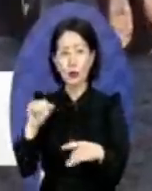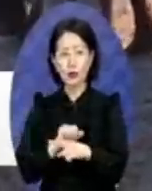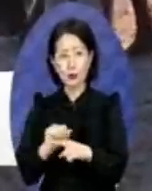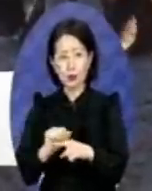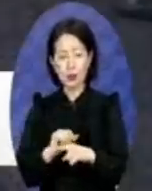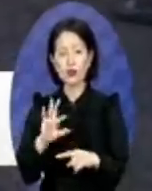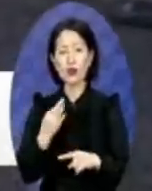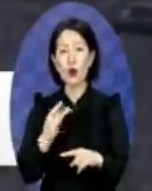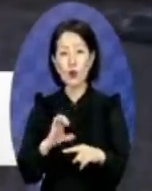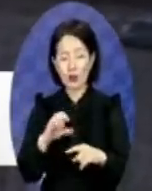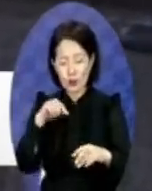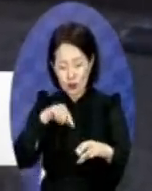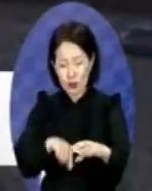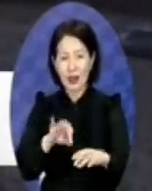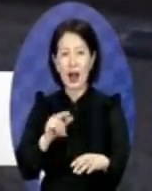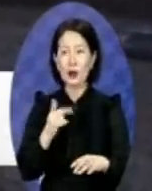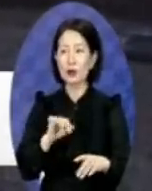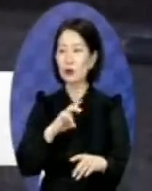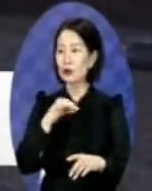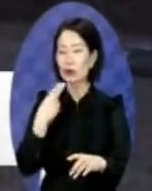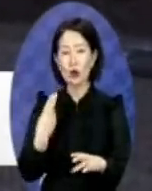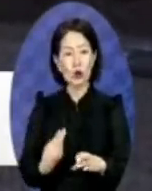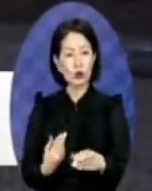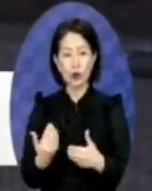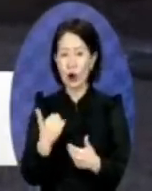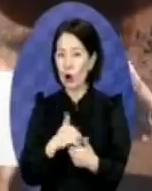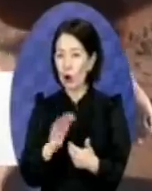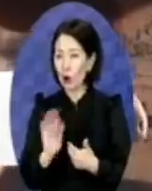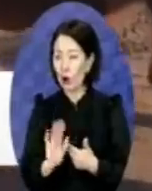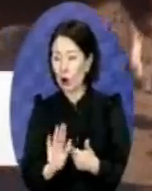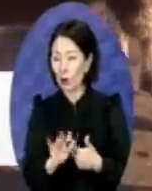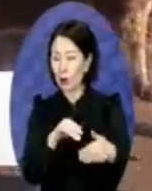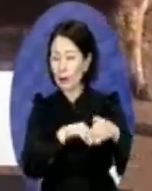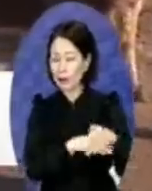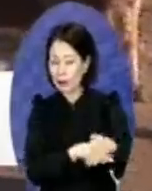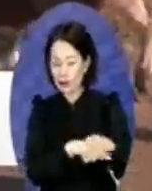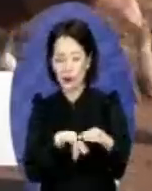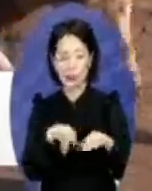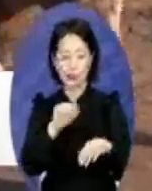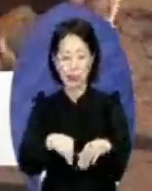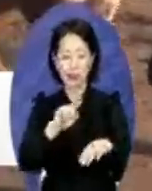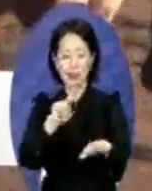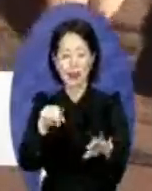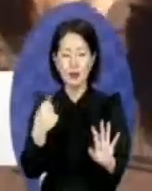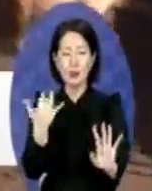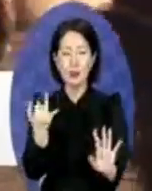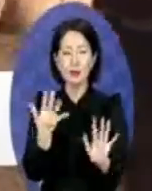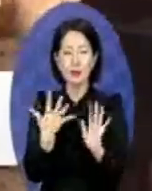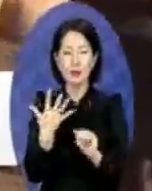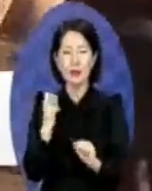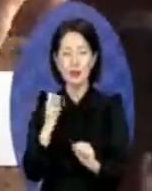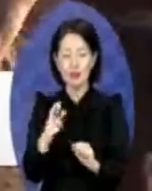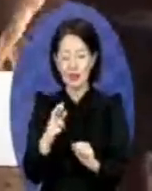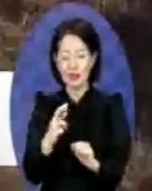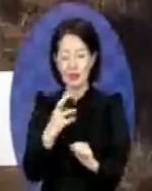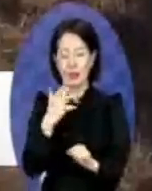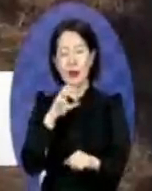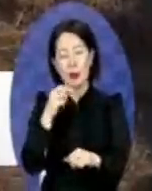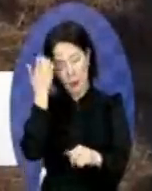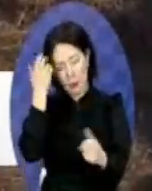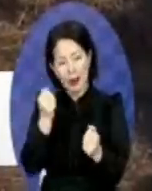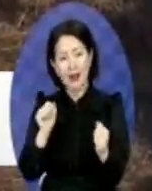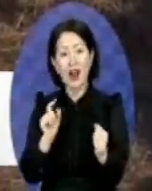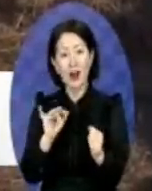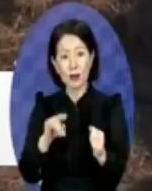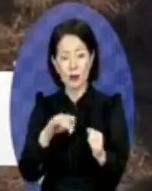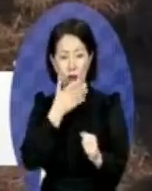тэжээлийн аюулгүй нөөцөнд ороогүй байна. За аймгийн 17 суманд 1.5 сая мал хаваржиж байгаа юм. Малчдын хувьд өмнөх жилүүдтэй харьцуулахад